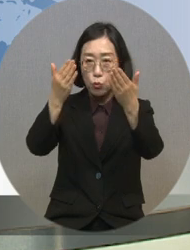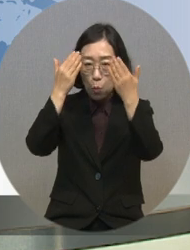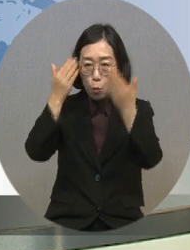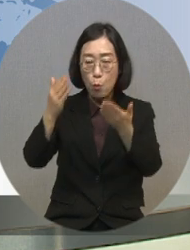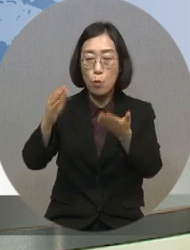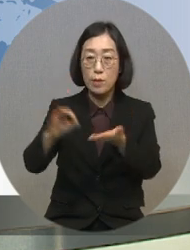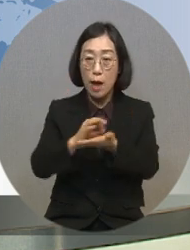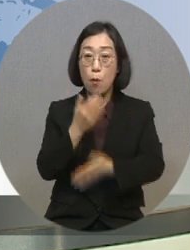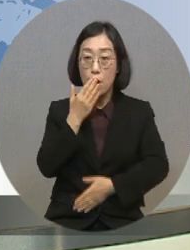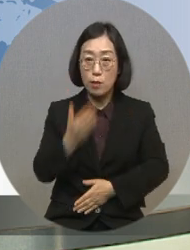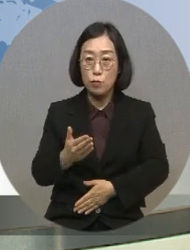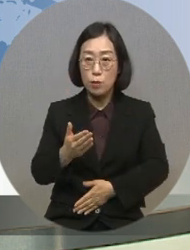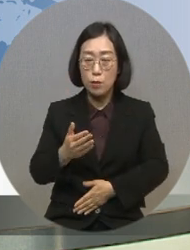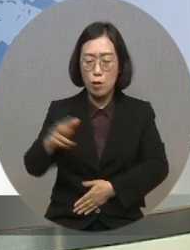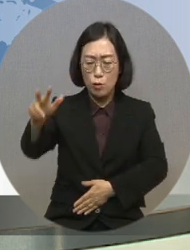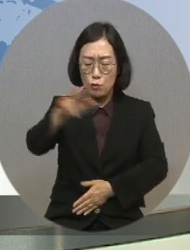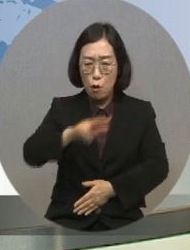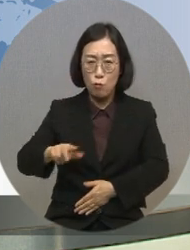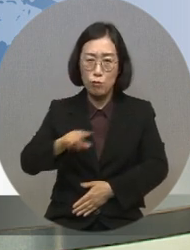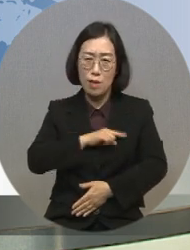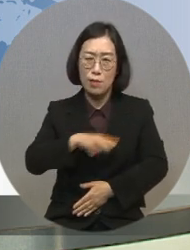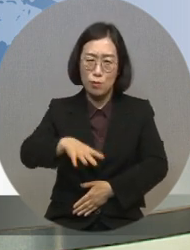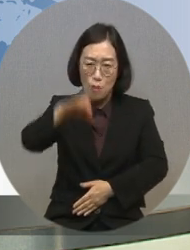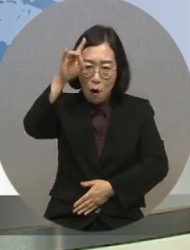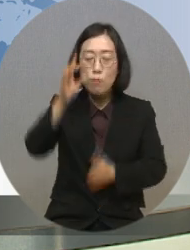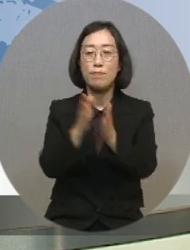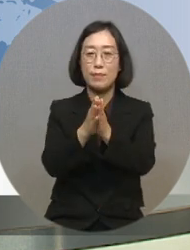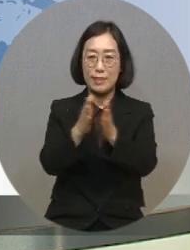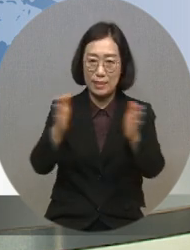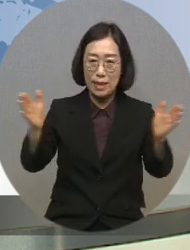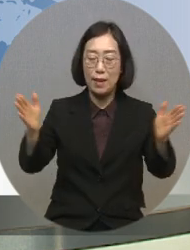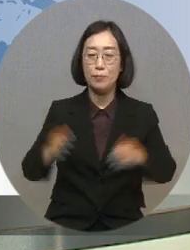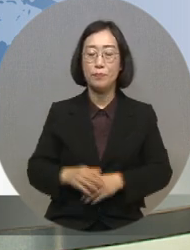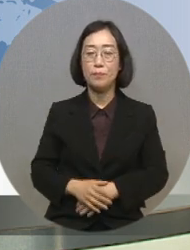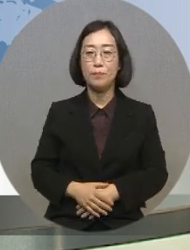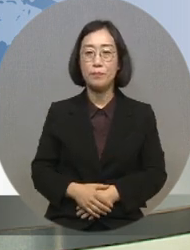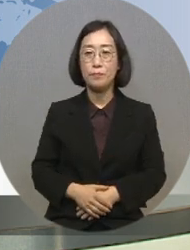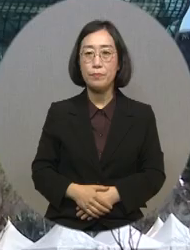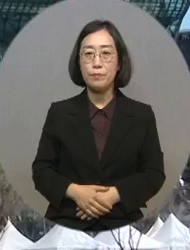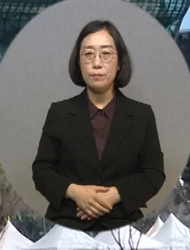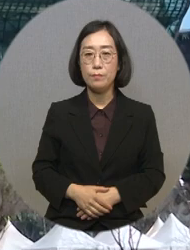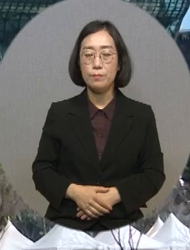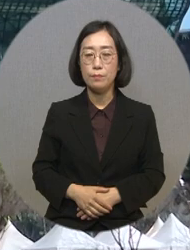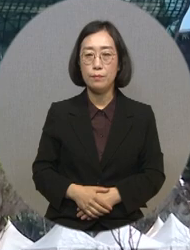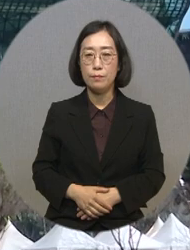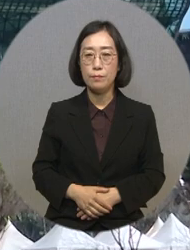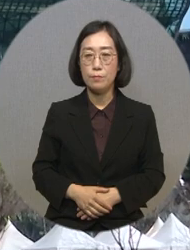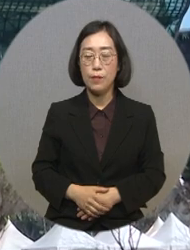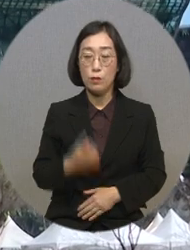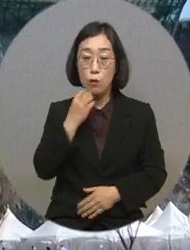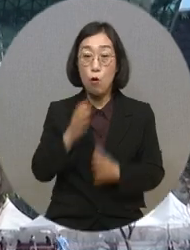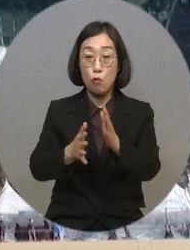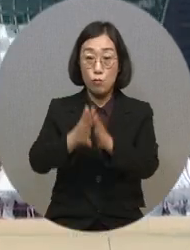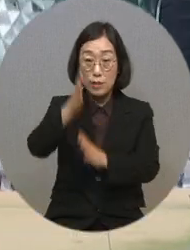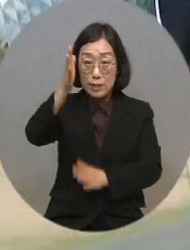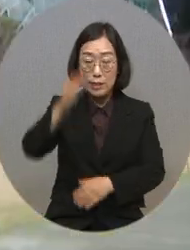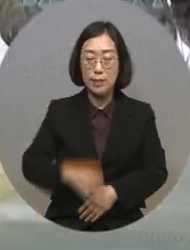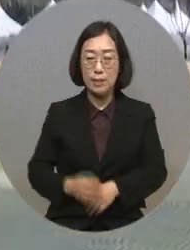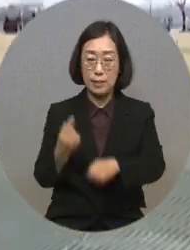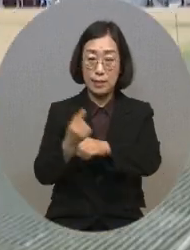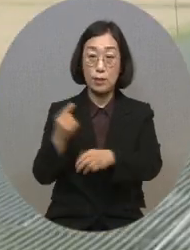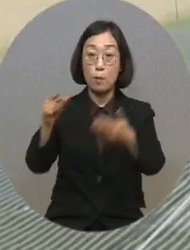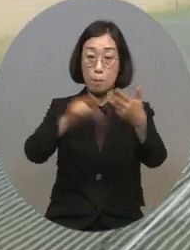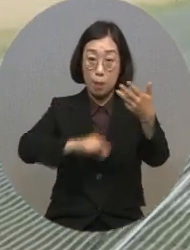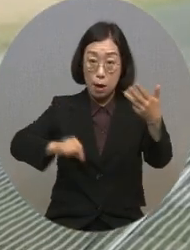있는 전국 최초의 지자체가 됐습니다 김은별 기자입니다 서울시가 지난해 8월